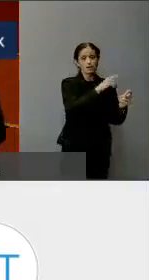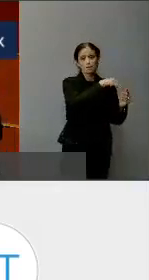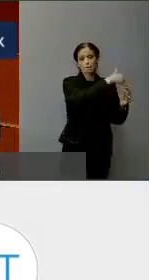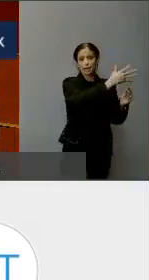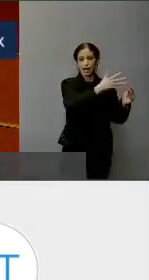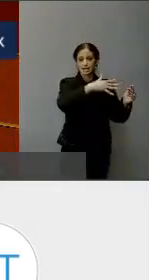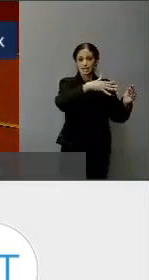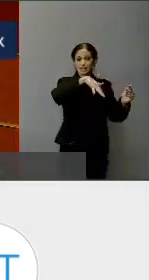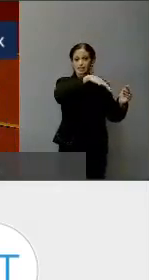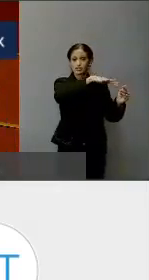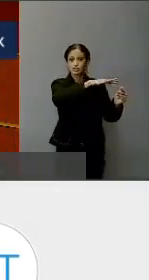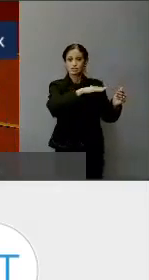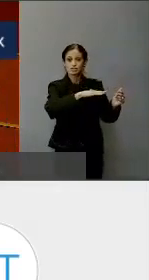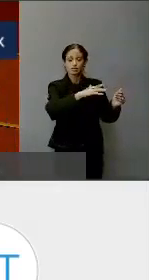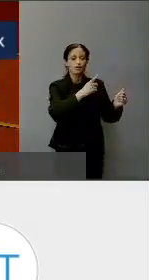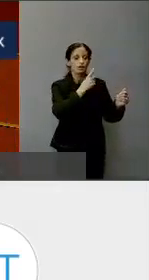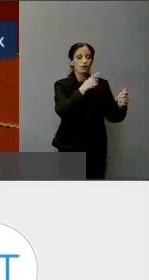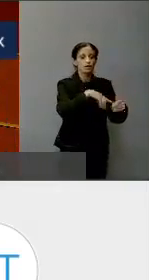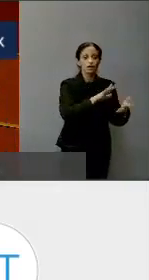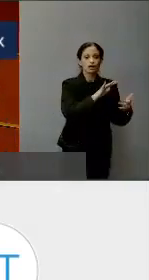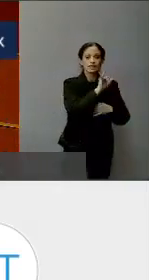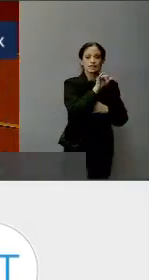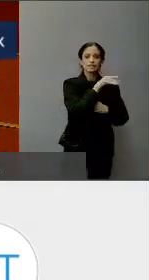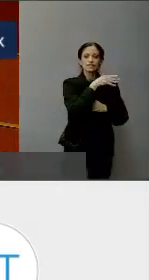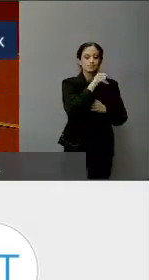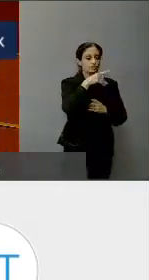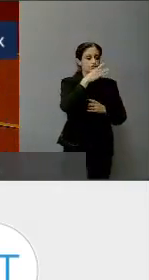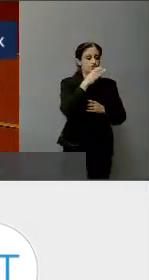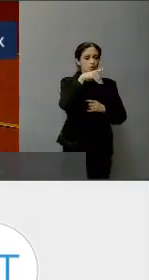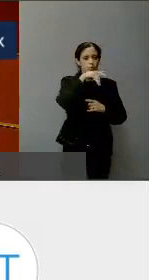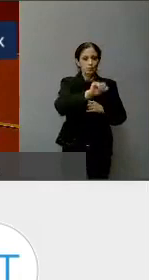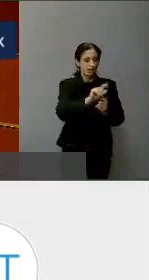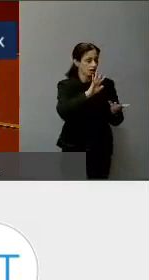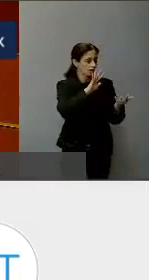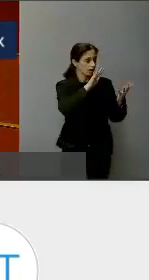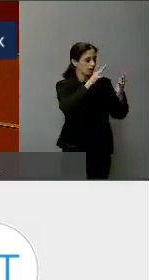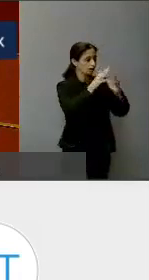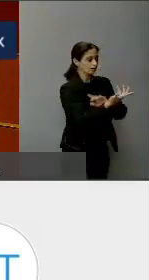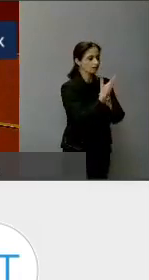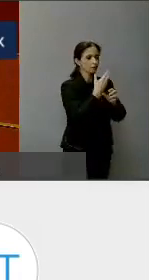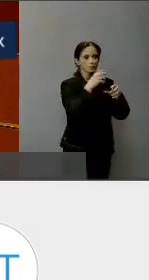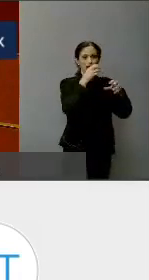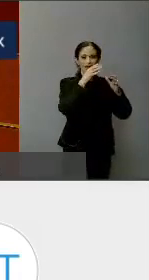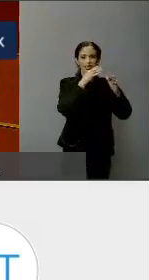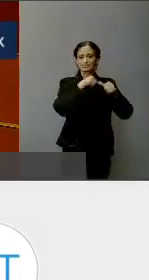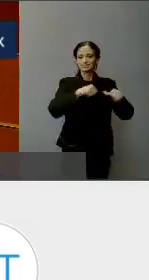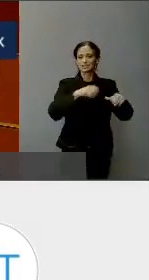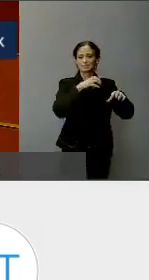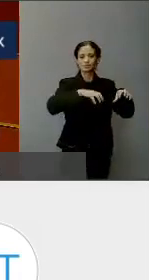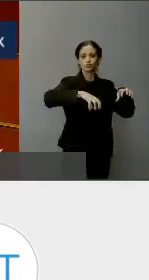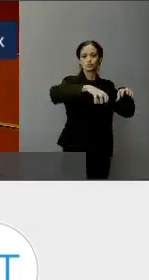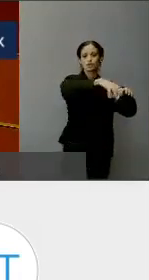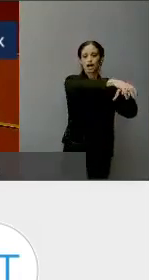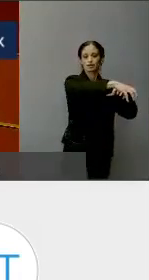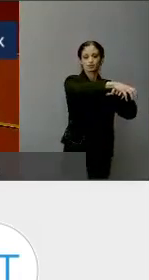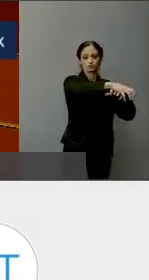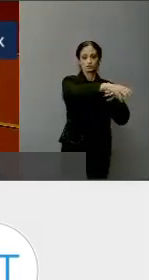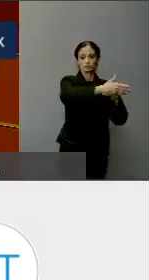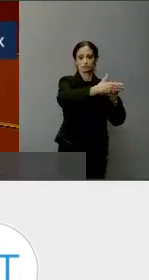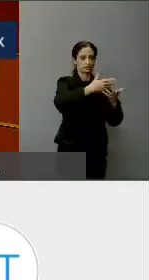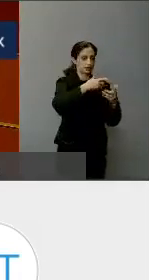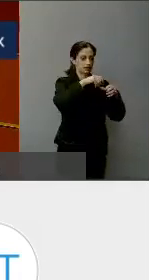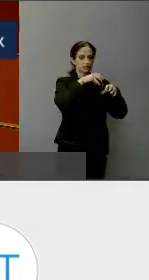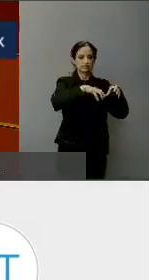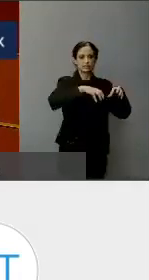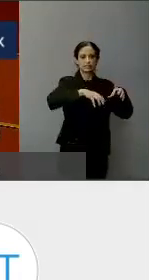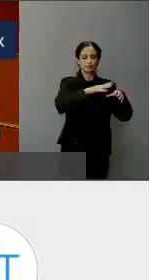trasforma un'area classificata isma cpa in qualcos'altro non c'è più l'insediamento sparso non c'è me diventa un insediamento diffuso l'ha